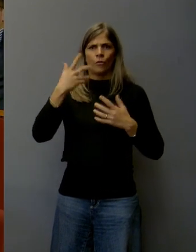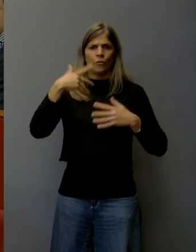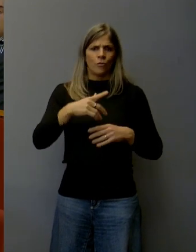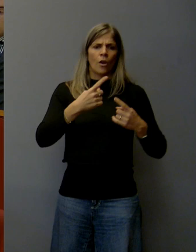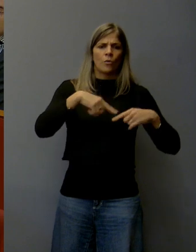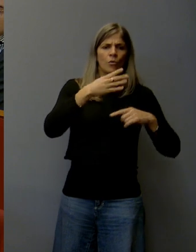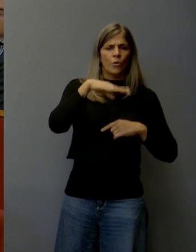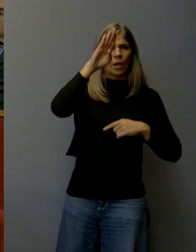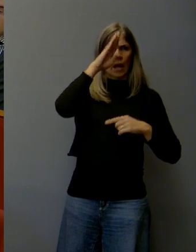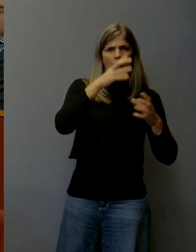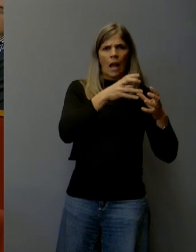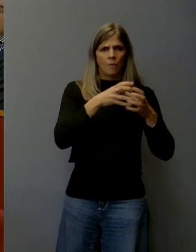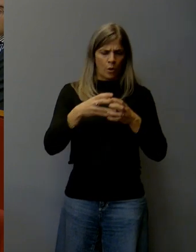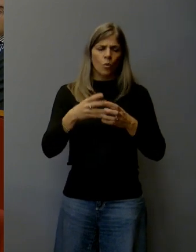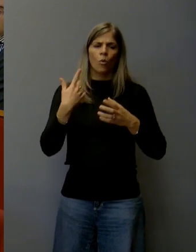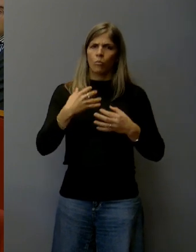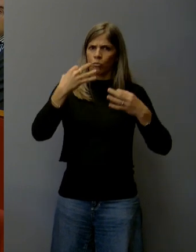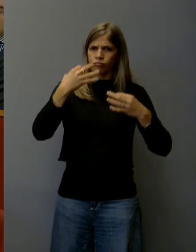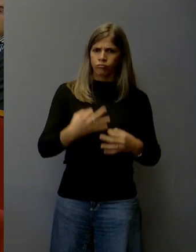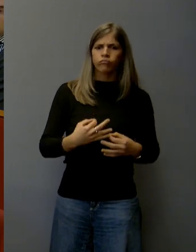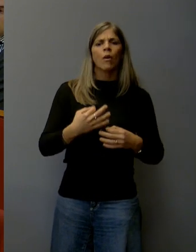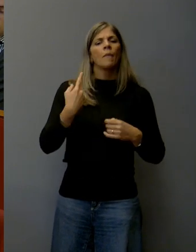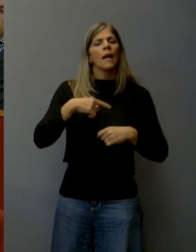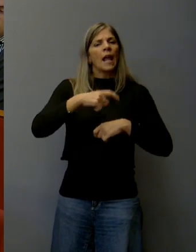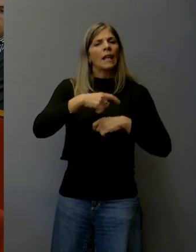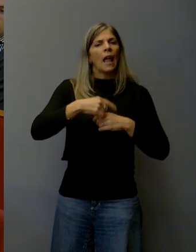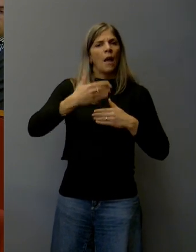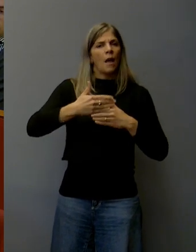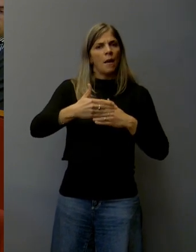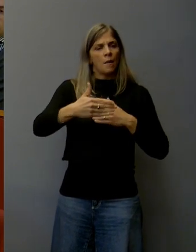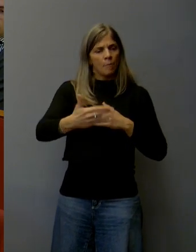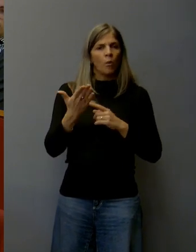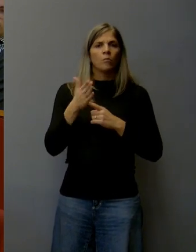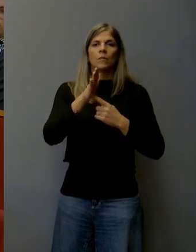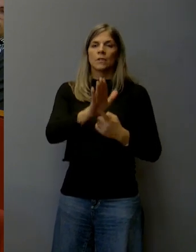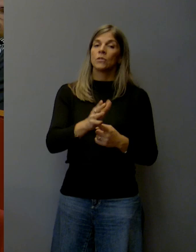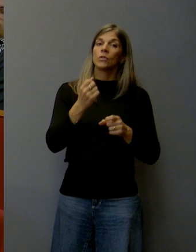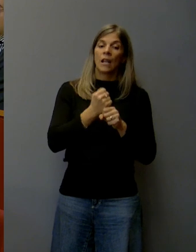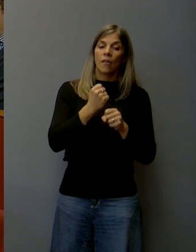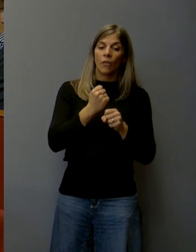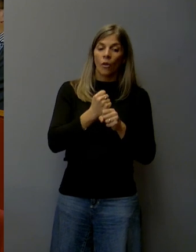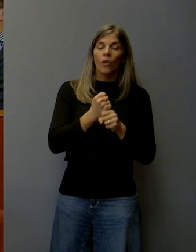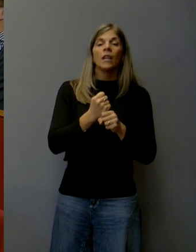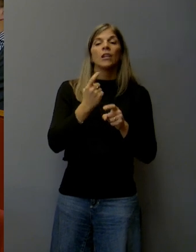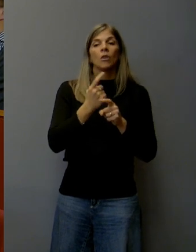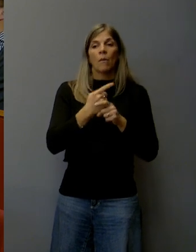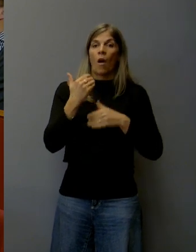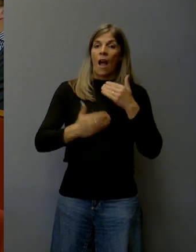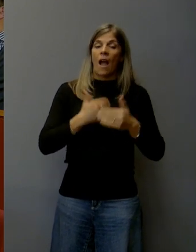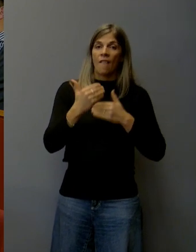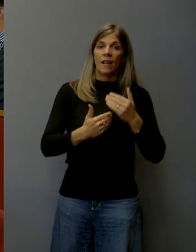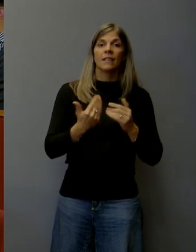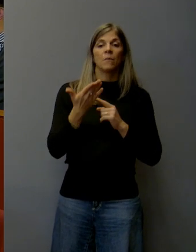è questa che ho davanti che riguarda delle tempistiche per la presentazione dei lavori concludiamo la presentazione dei documenti che è